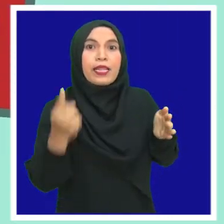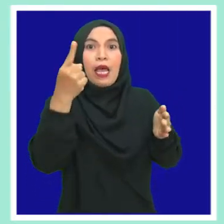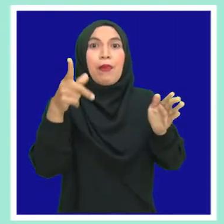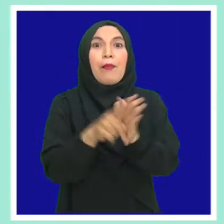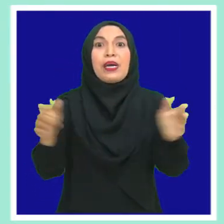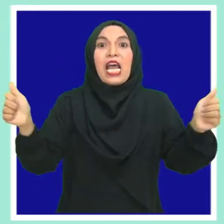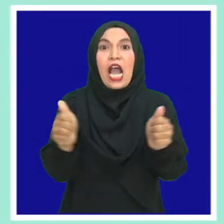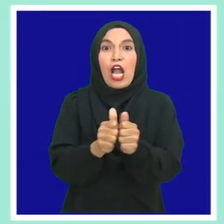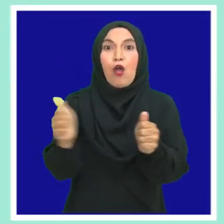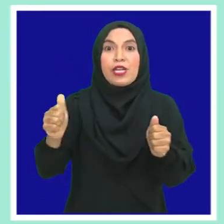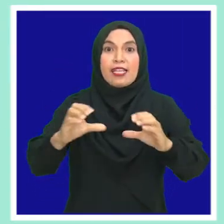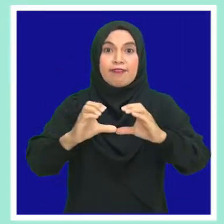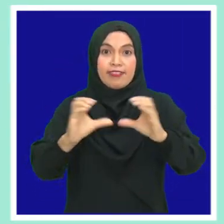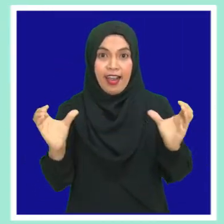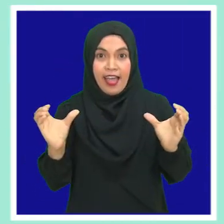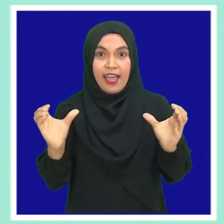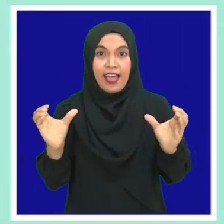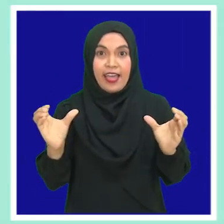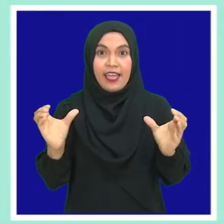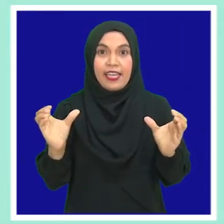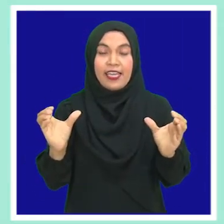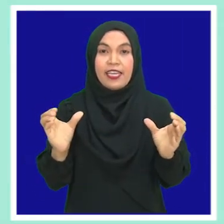perkawinan seperti cerai,